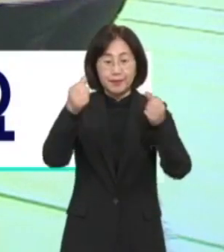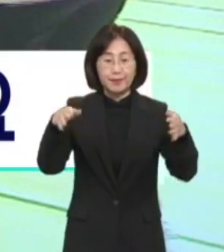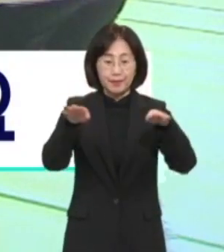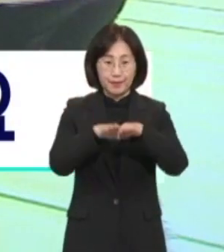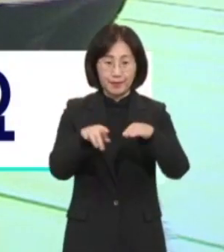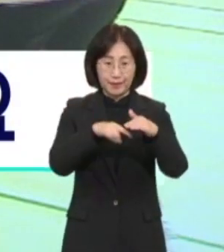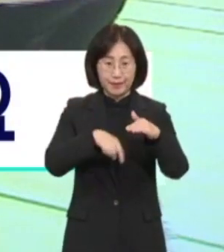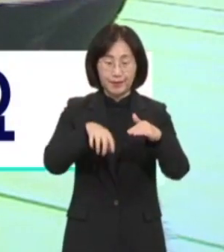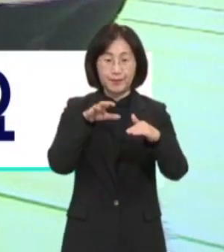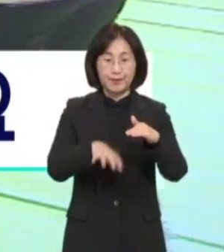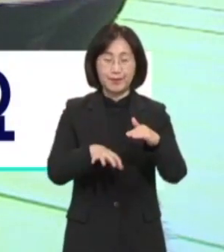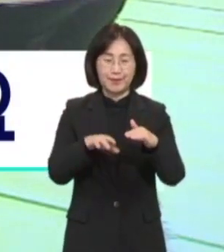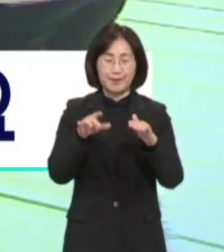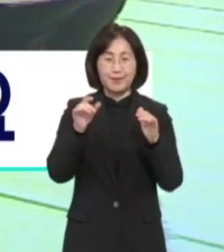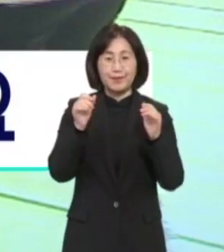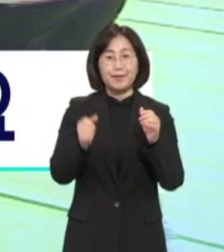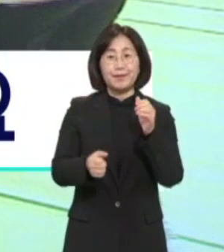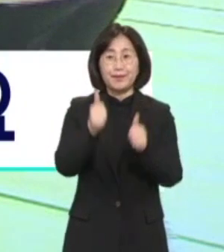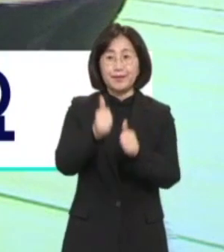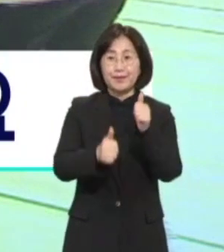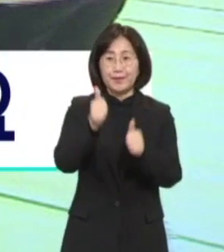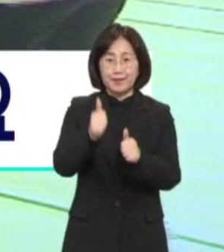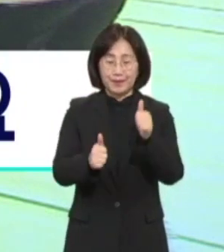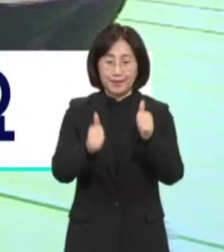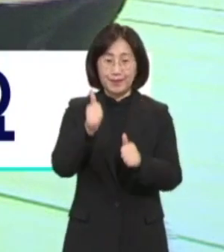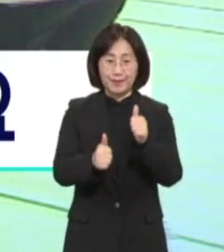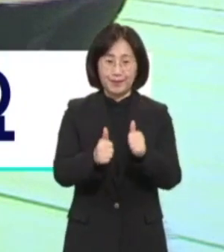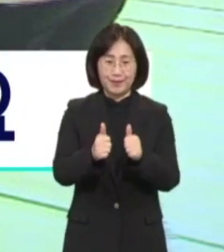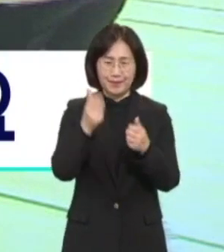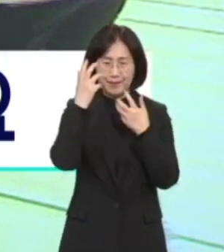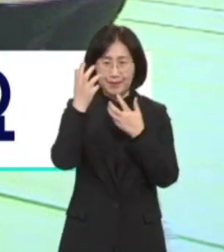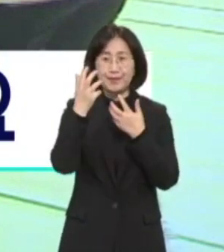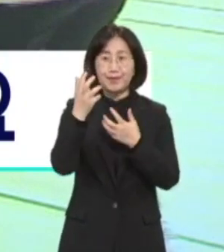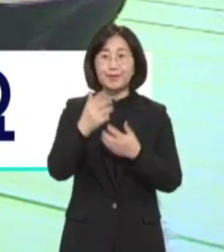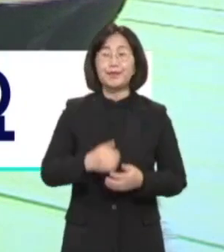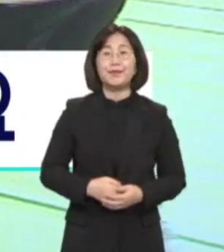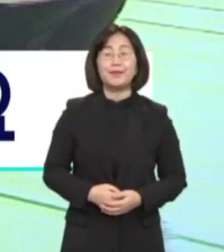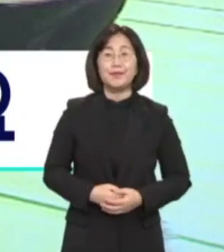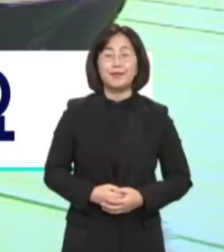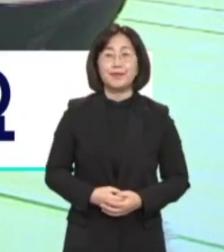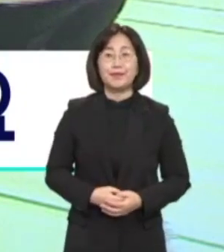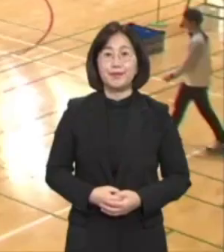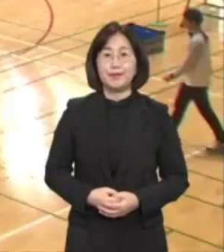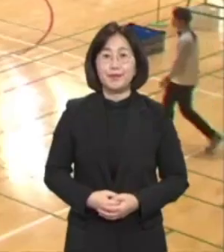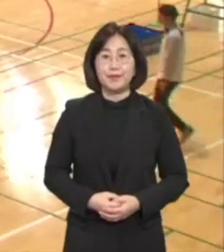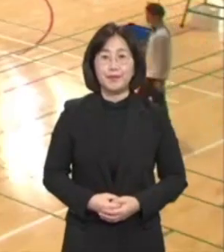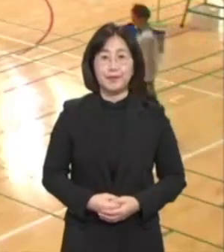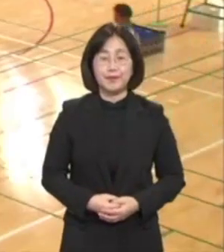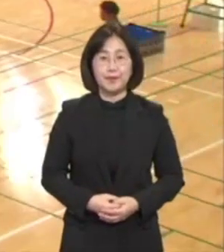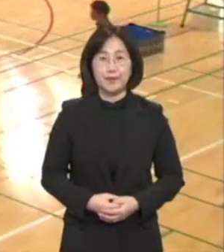즐기는 생활체육인들의 열기는 후끈했는데요. 김철진 기자가 현장을 다녀왔습니다.